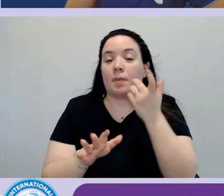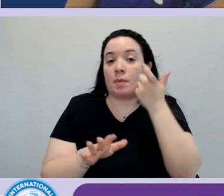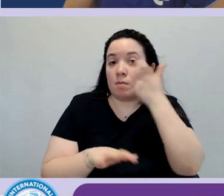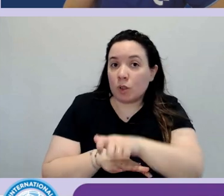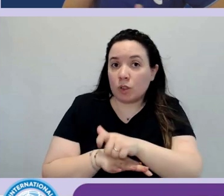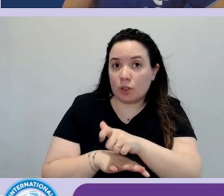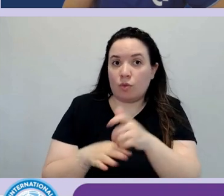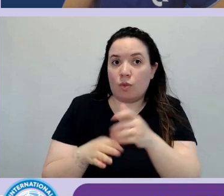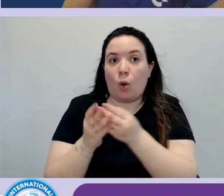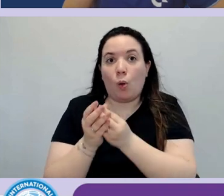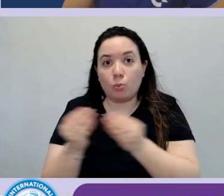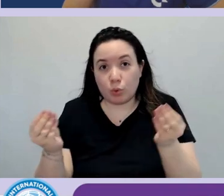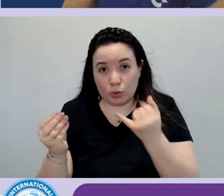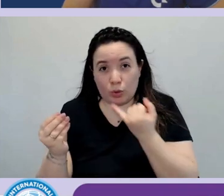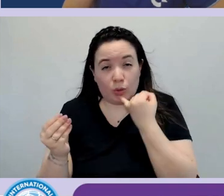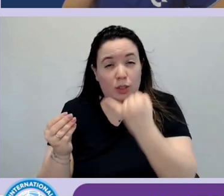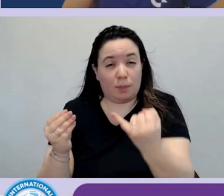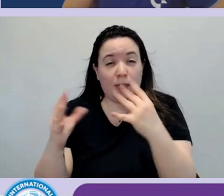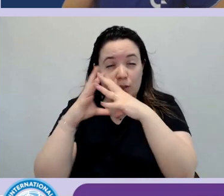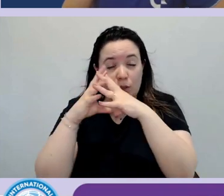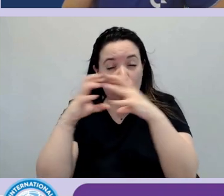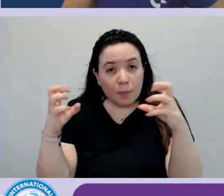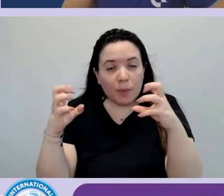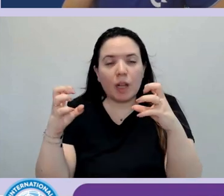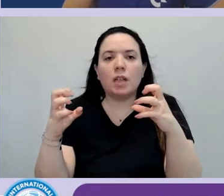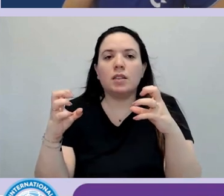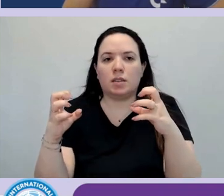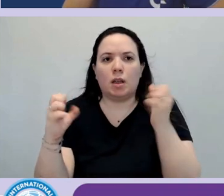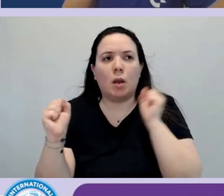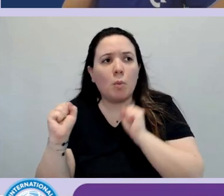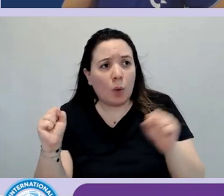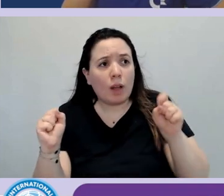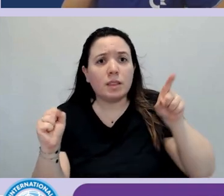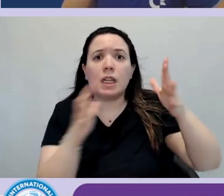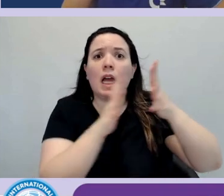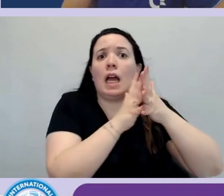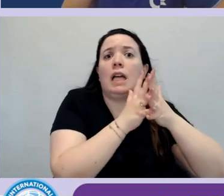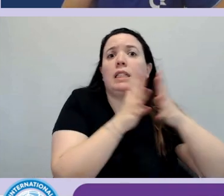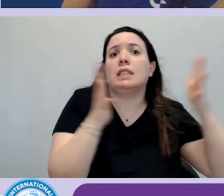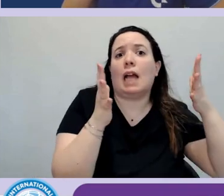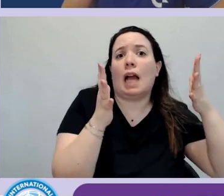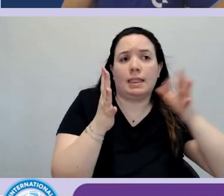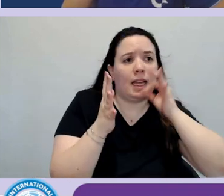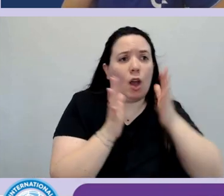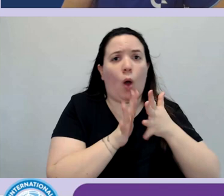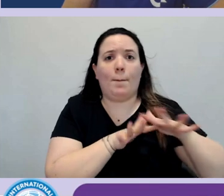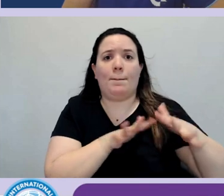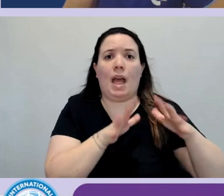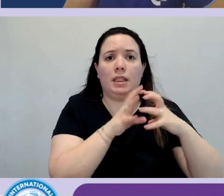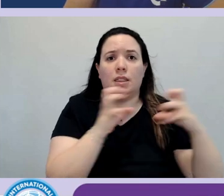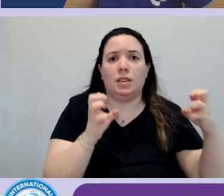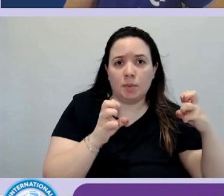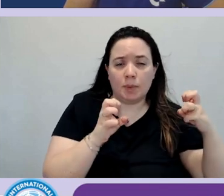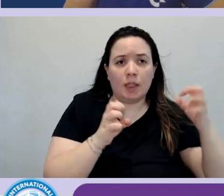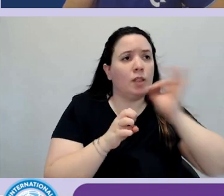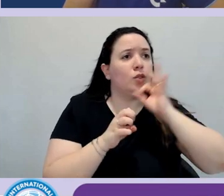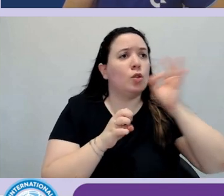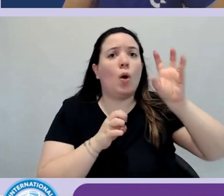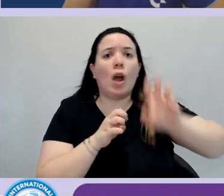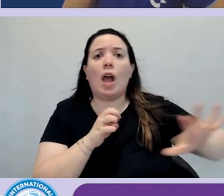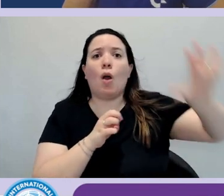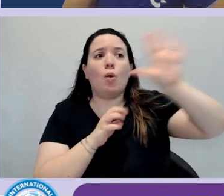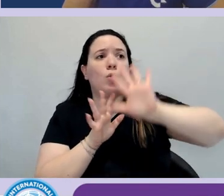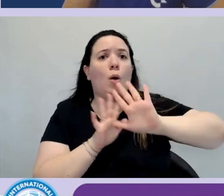microimprese potranno essere comunque stati anche da grandi da grandi imprese da medie imprese da soggetti in altre parti